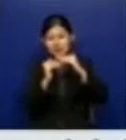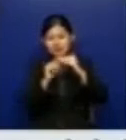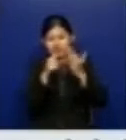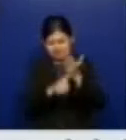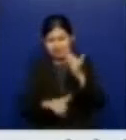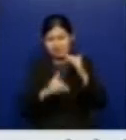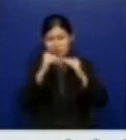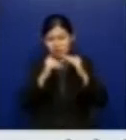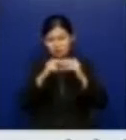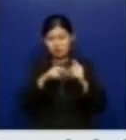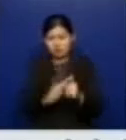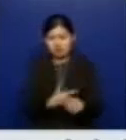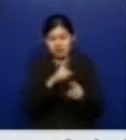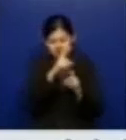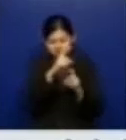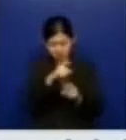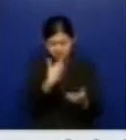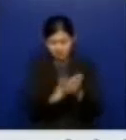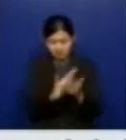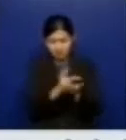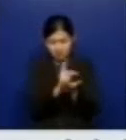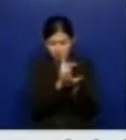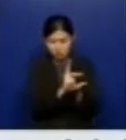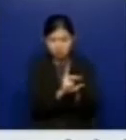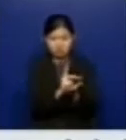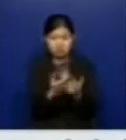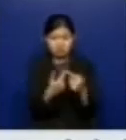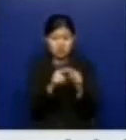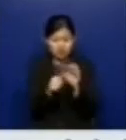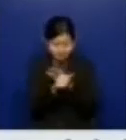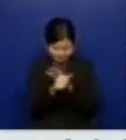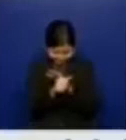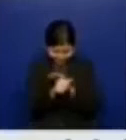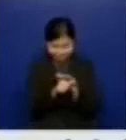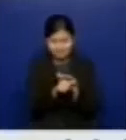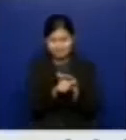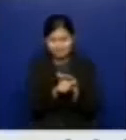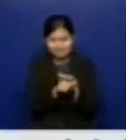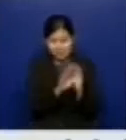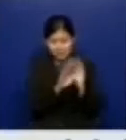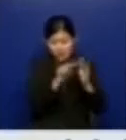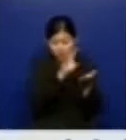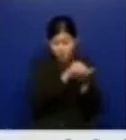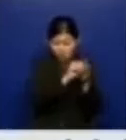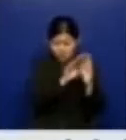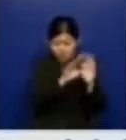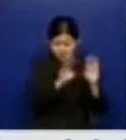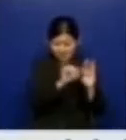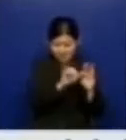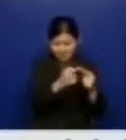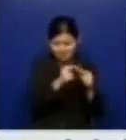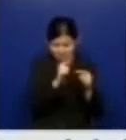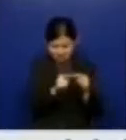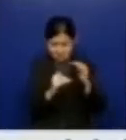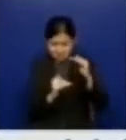ความอันตรายของเงินกู้ 60% แล้วแต่ซ่อนไว้เยอะมากนะครับจริงๆแล้วมันเกินแล้วท่านประธาน